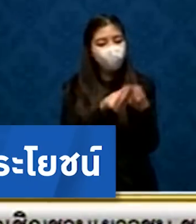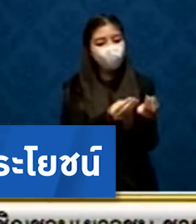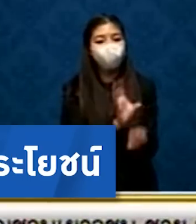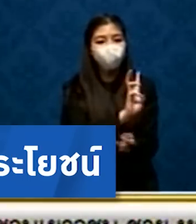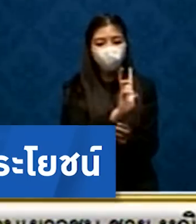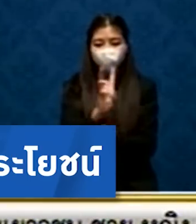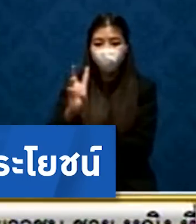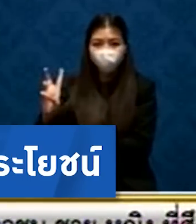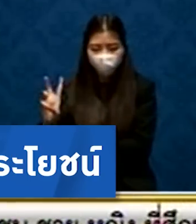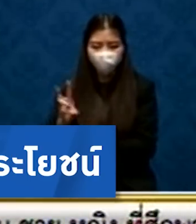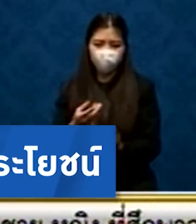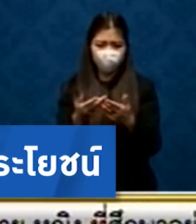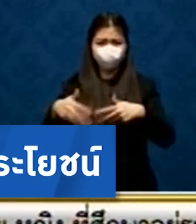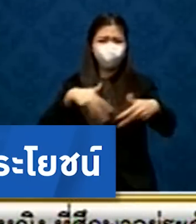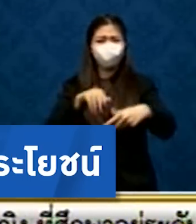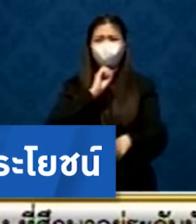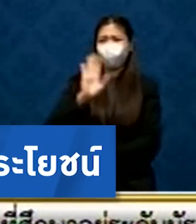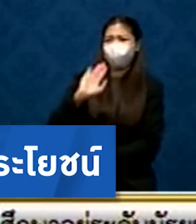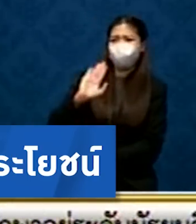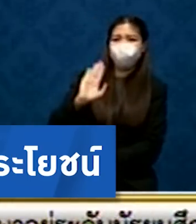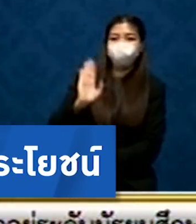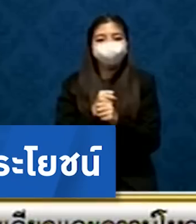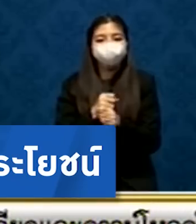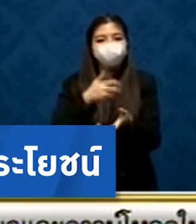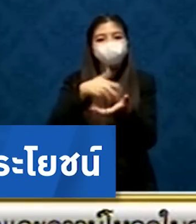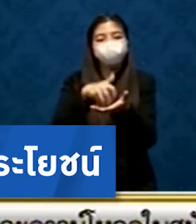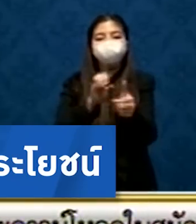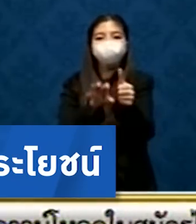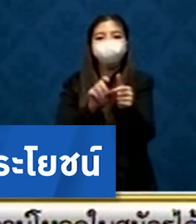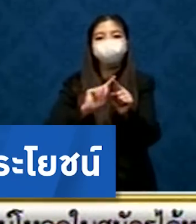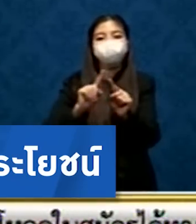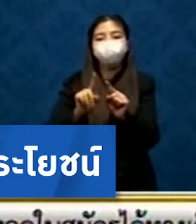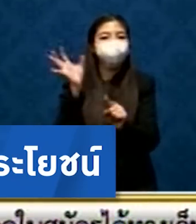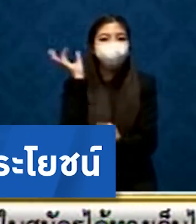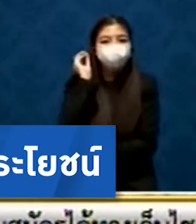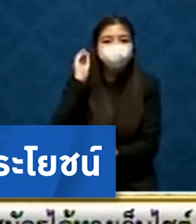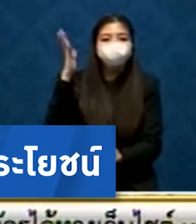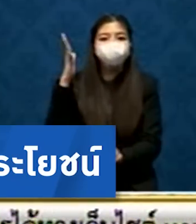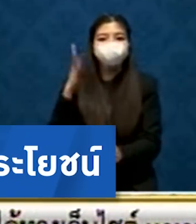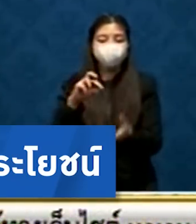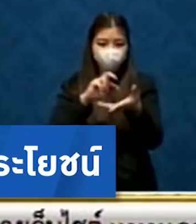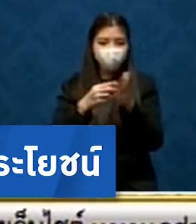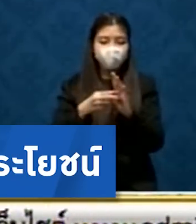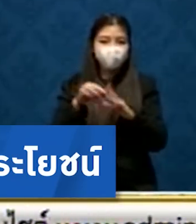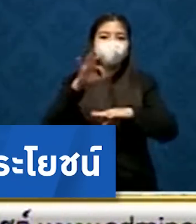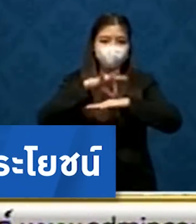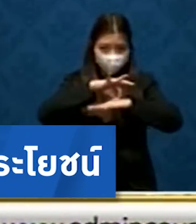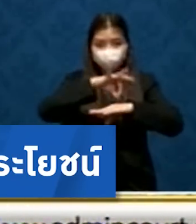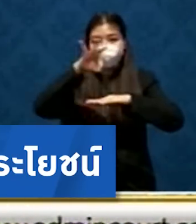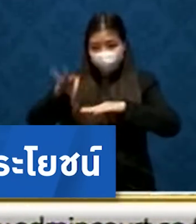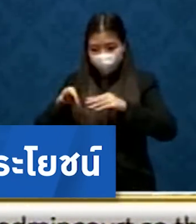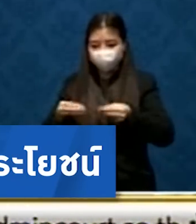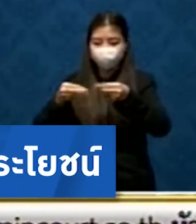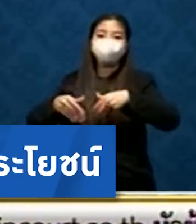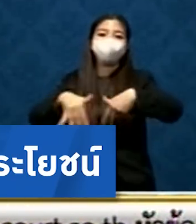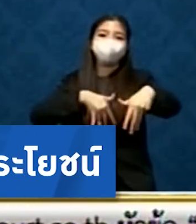บอกมาว่าชาวบ้านไม่เอาชาวบ้านไม่ต้องการกัญชาเสรีค่ะท่านมีทางเลือกทางเดียวค่ะคืนอำนาจให้พี่น้องประชาชนเสีย